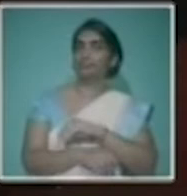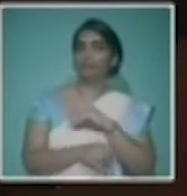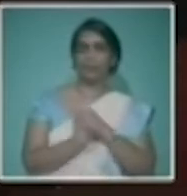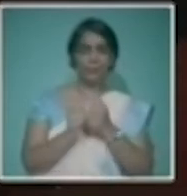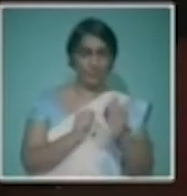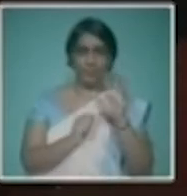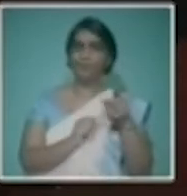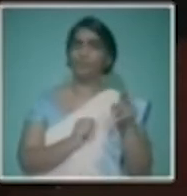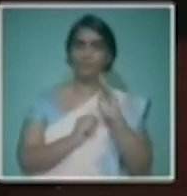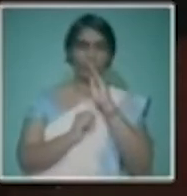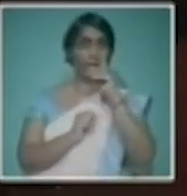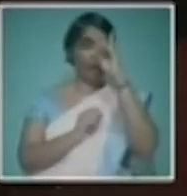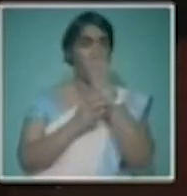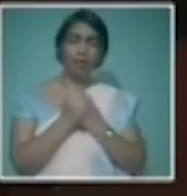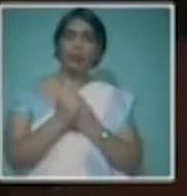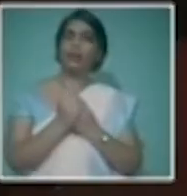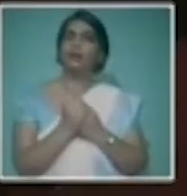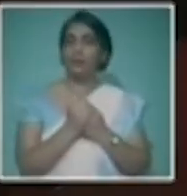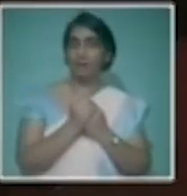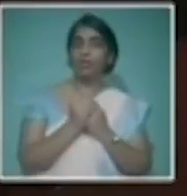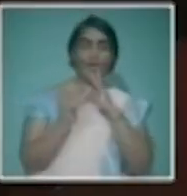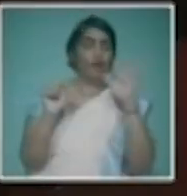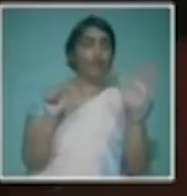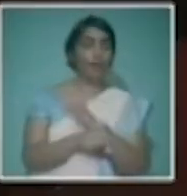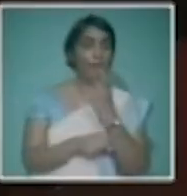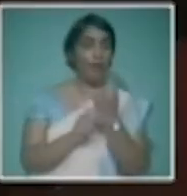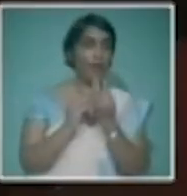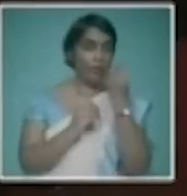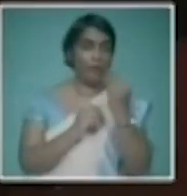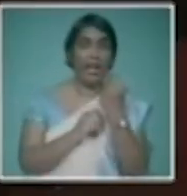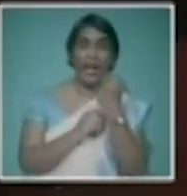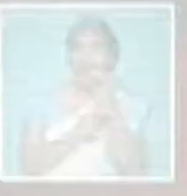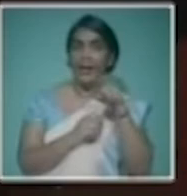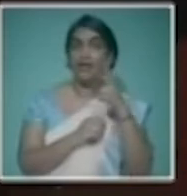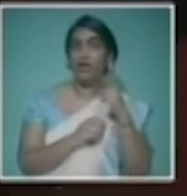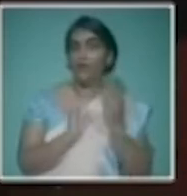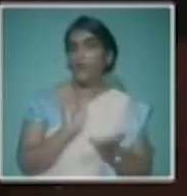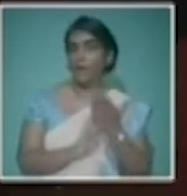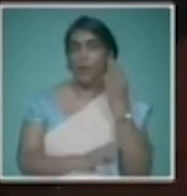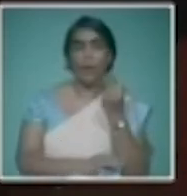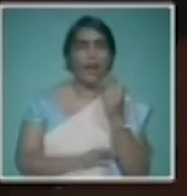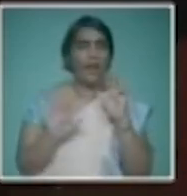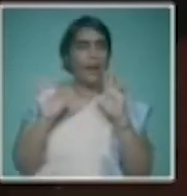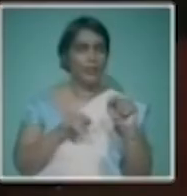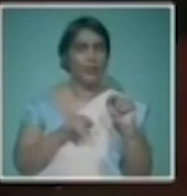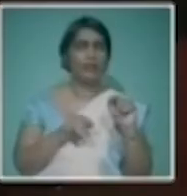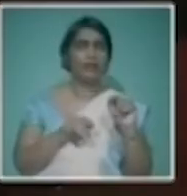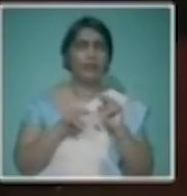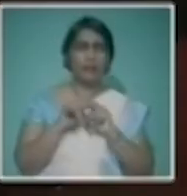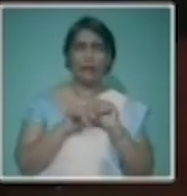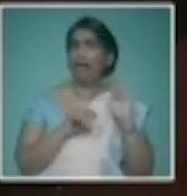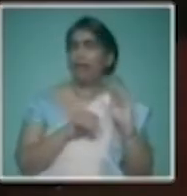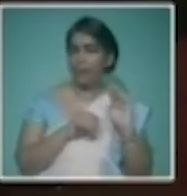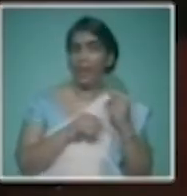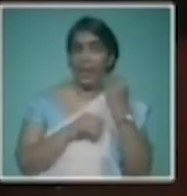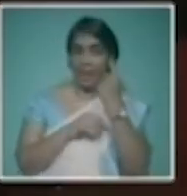තිබුණේ. ඒ කියන්නේ දැන් ආගමික සිද්ධාස්ථානෙට උපරිම මුදල දීලා තිබුණේ ඒකක 180ට වැඩිය රුපියල් 9.740යි. එතන ඒකක